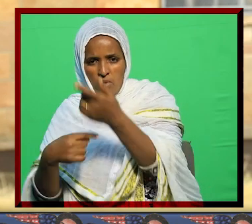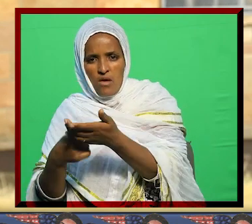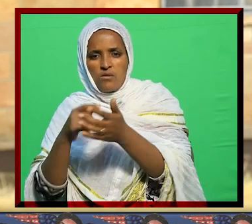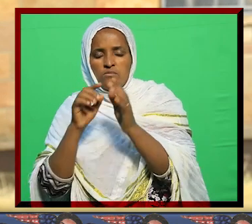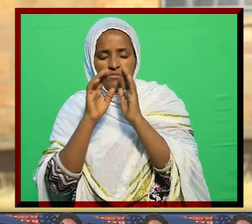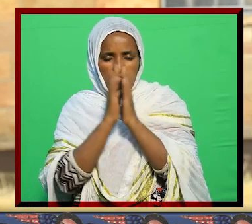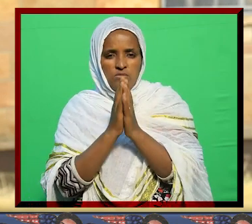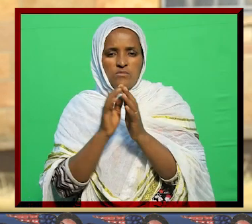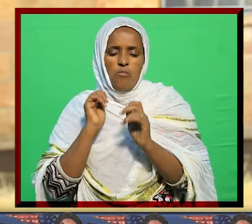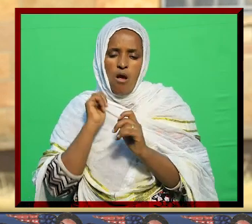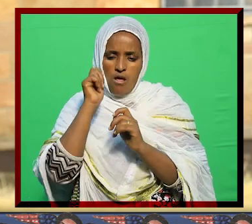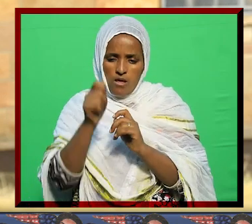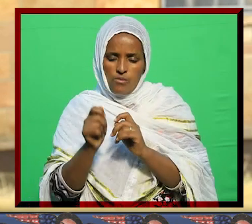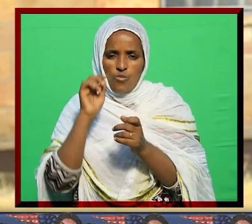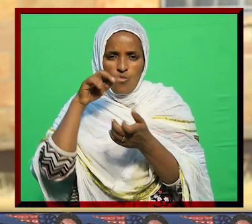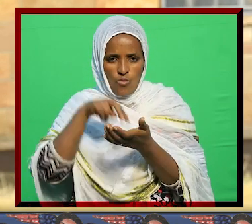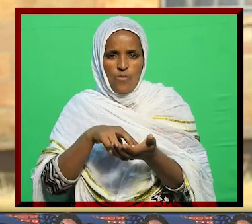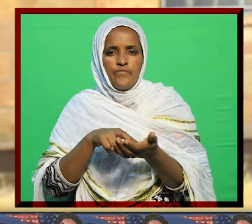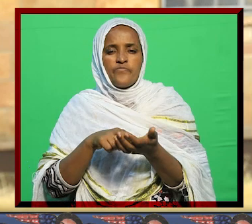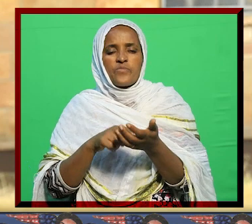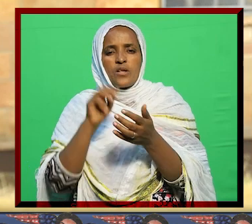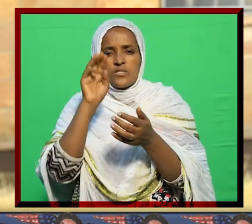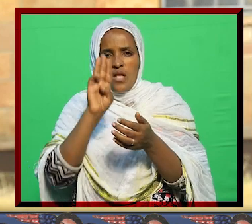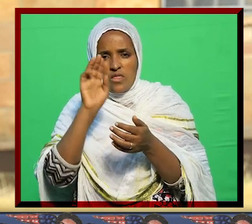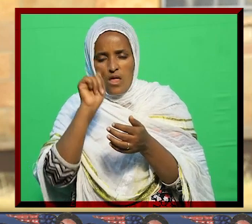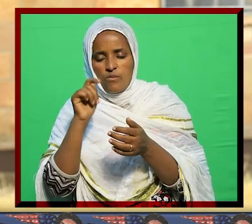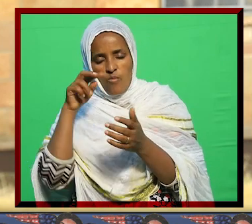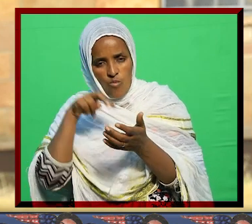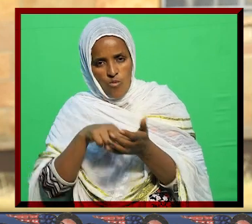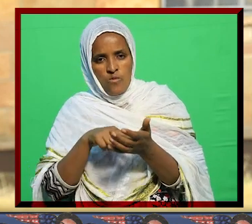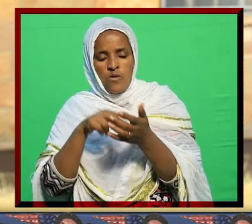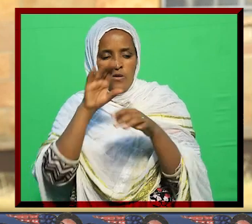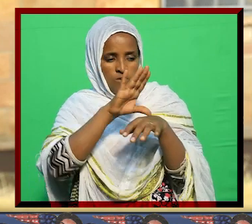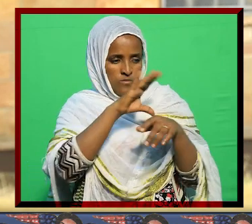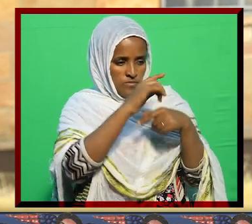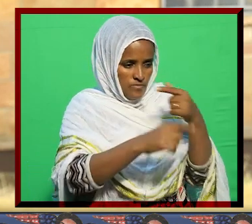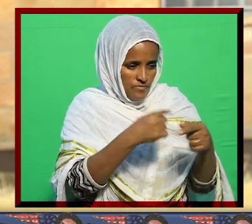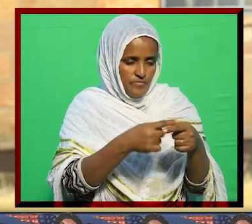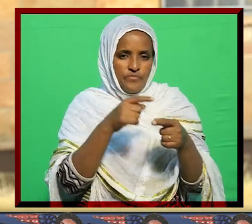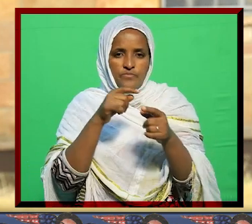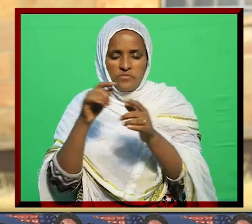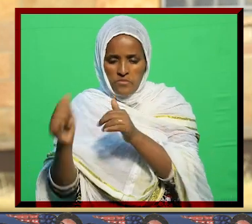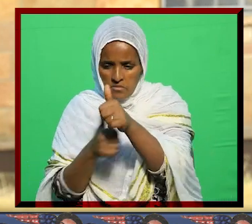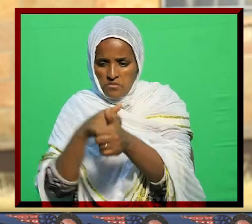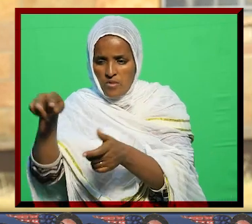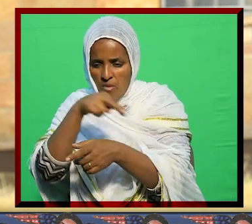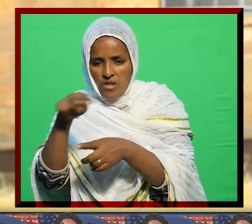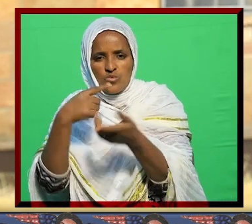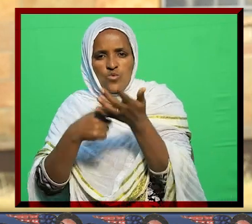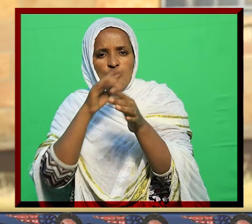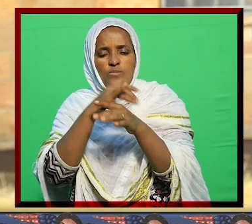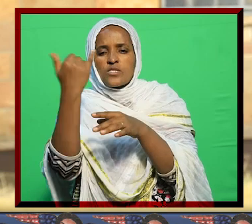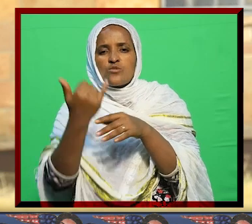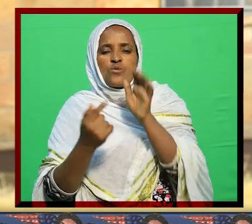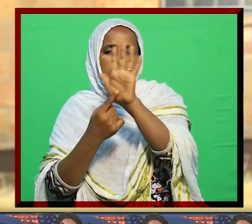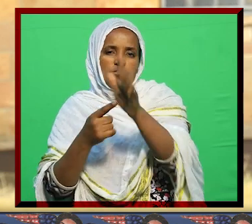በመቀደስ በዚያው ላይ ደግሞ ማህሌት በመቆም ማህሌት በማስቆም ሰዓታት በመቆም ሰዓታት በማስቆም በየገዳማቱ በመሄድ በመመላለስ በተወሰነ